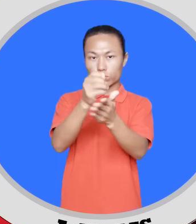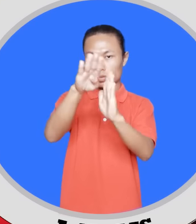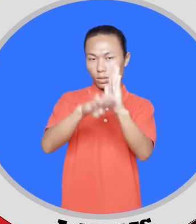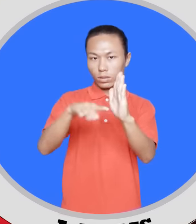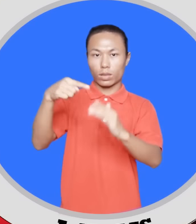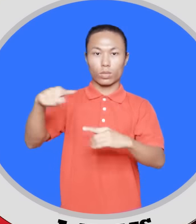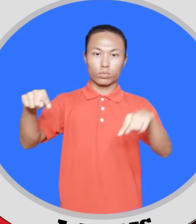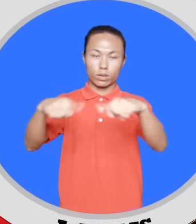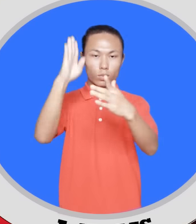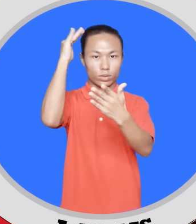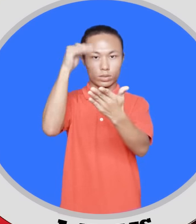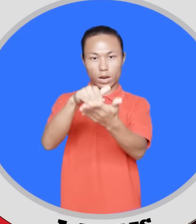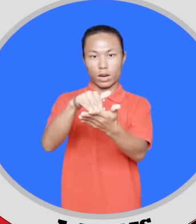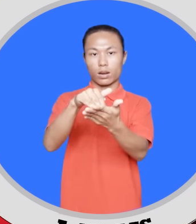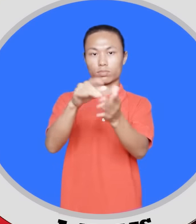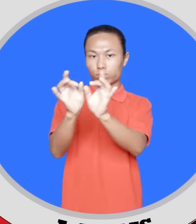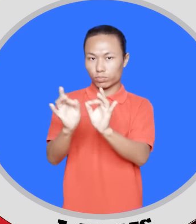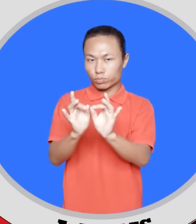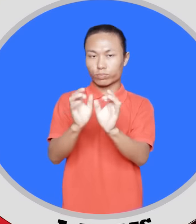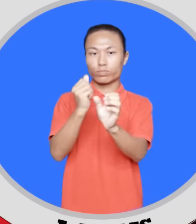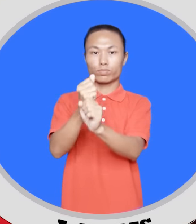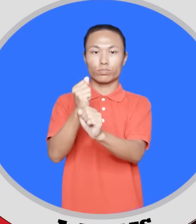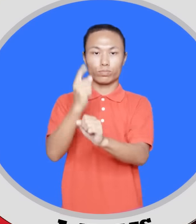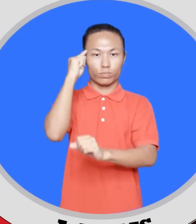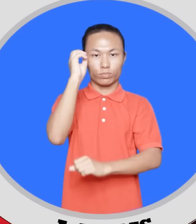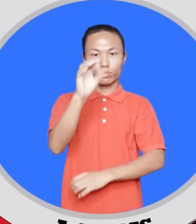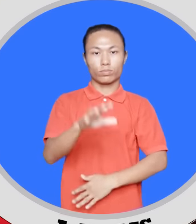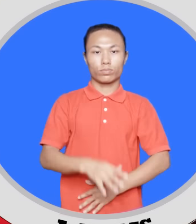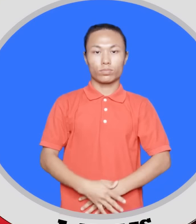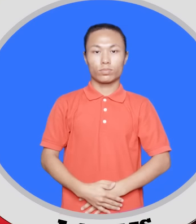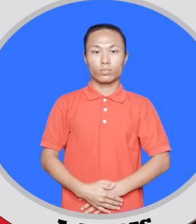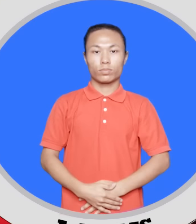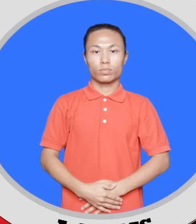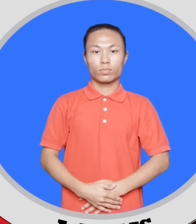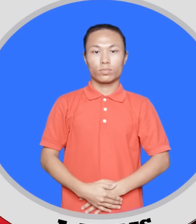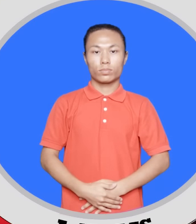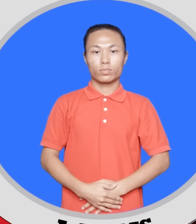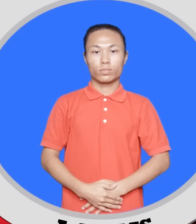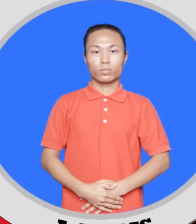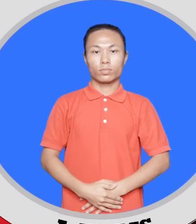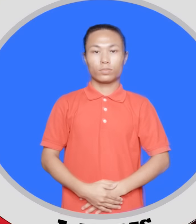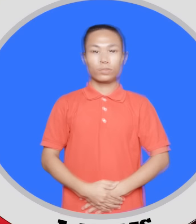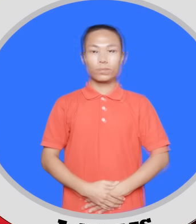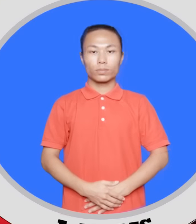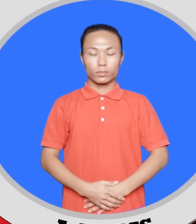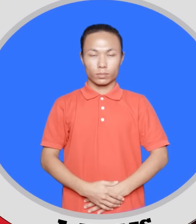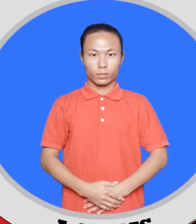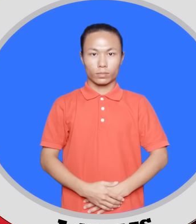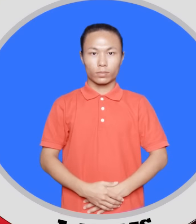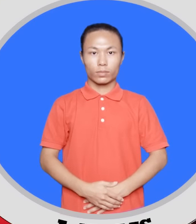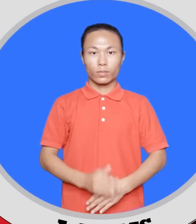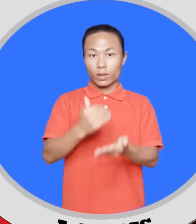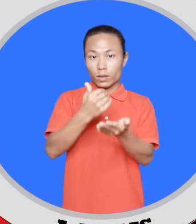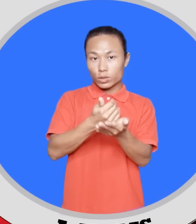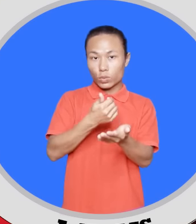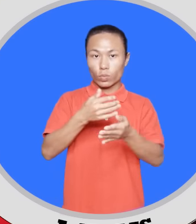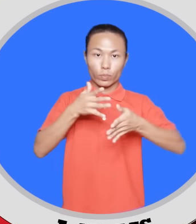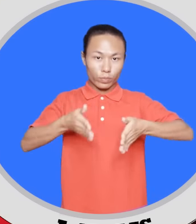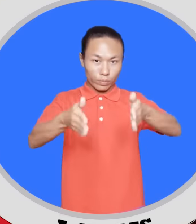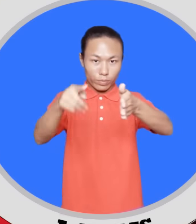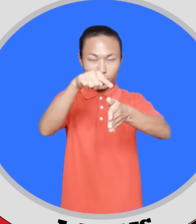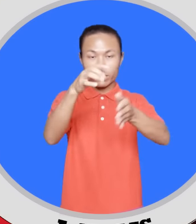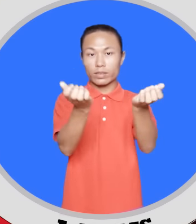ည်းဖြစ်လာတာကြောင့်အရေးပေါ်ကယ်ဆယ်ထောက်ပံ့ရေးလုပ်ငန်းအတွက်ဆောင်ရွက်ပေးကြဖို့လည်းပြည်အောင်စုဝန်ကြီးချုပ်ကတိုက်တွန်းပြောကြားခဲ့ပါတယ်။တ